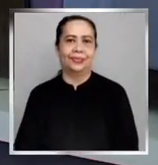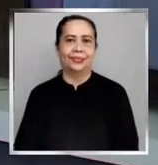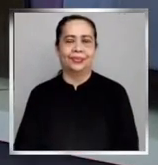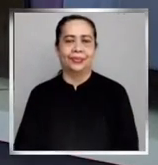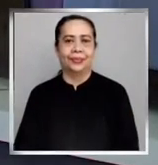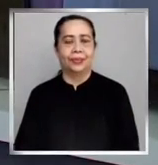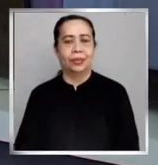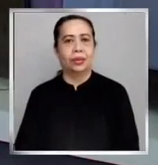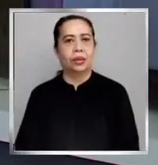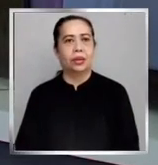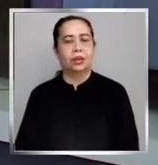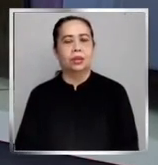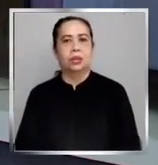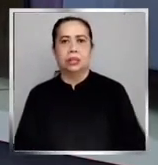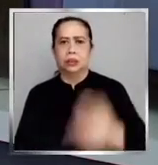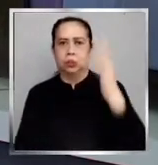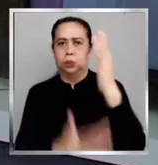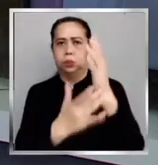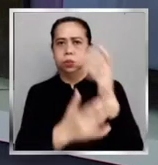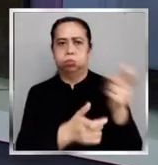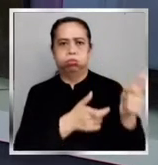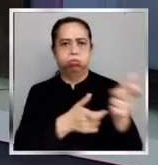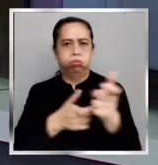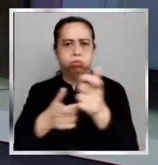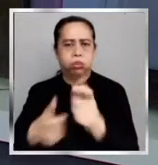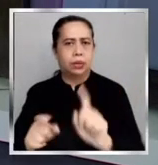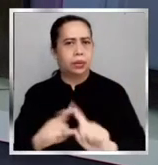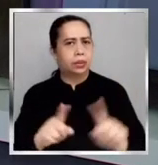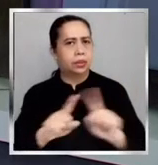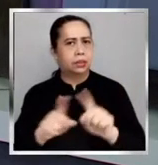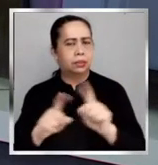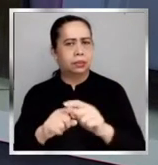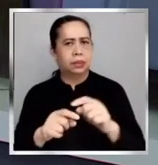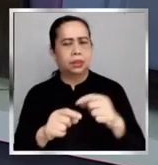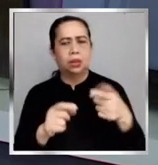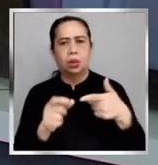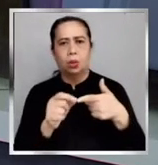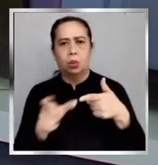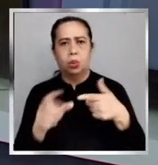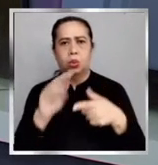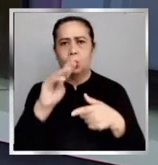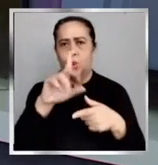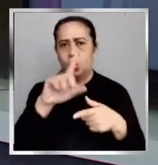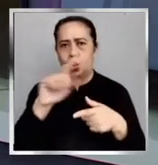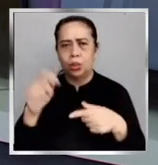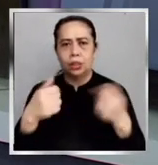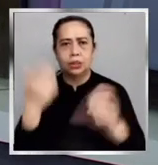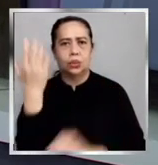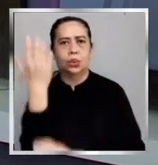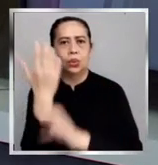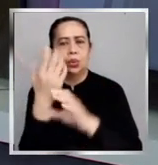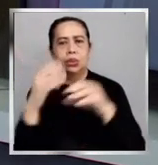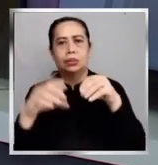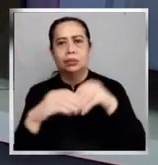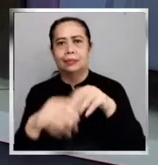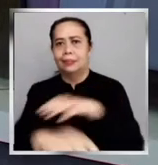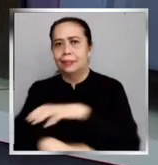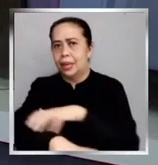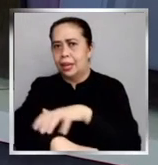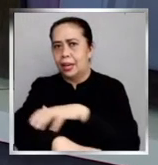Matataas na kalibre ng baril at iba't ibang bala ang nasabat sa isang condominium unit sa lungsod ng Makati